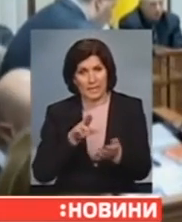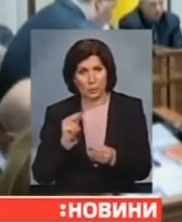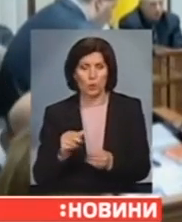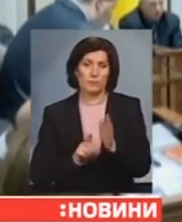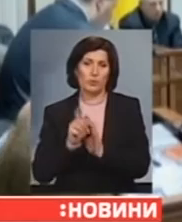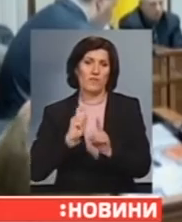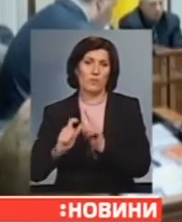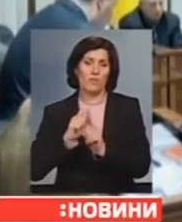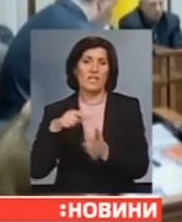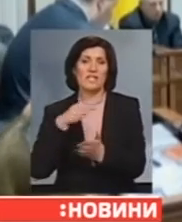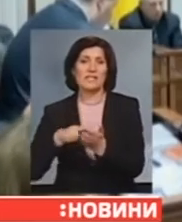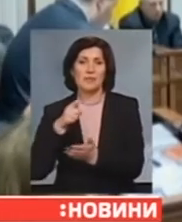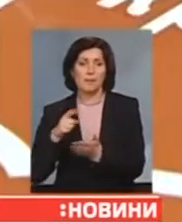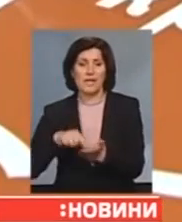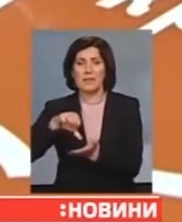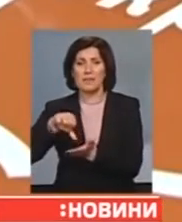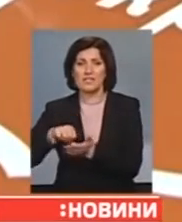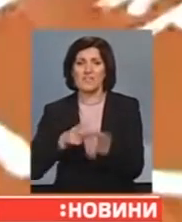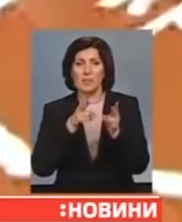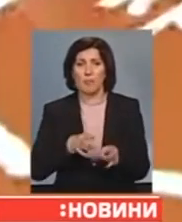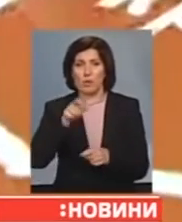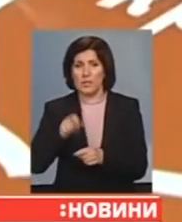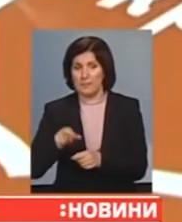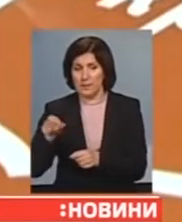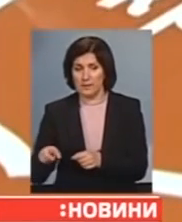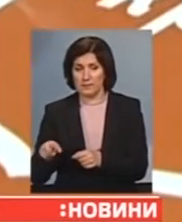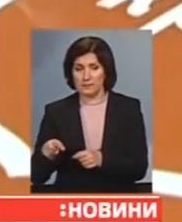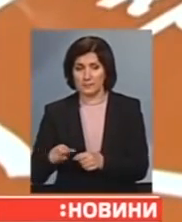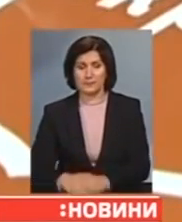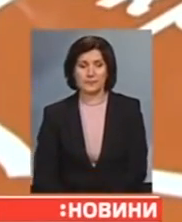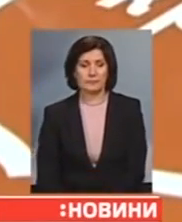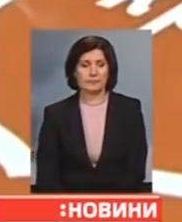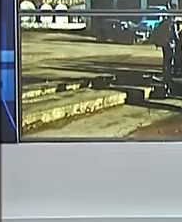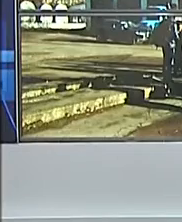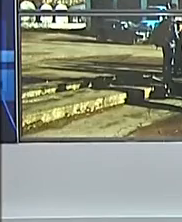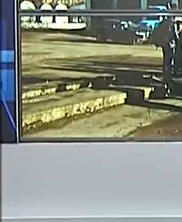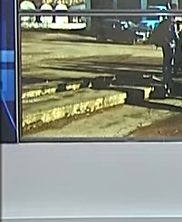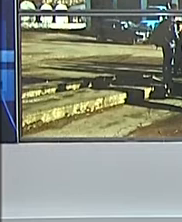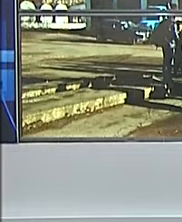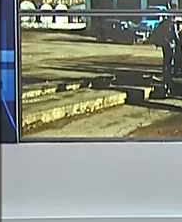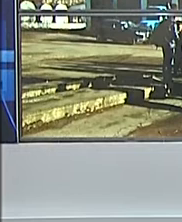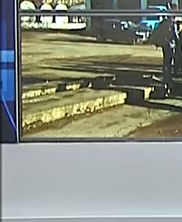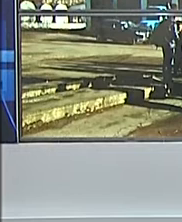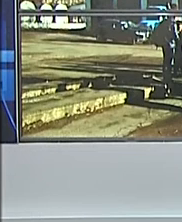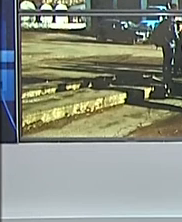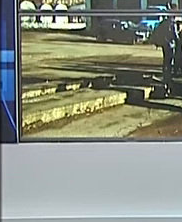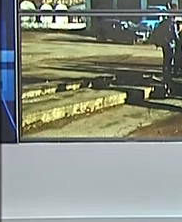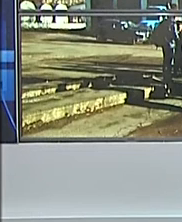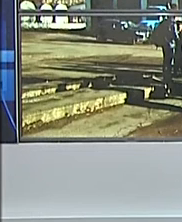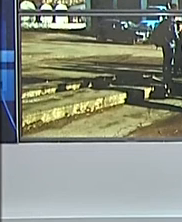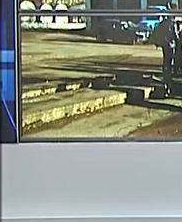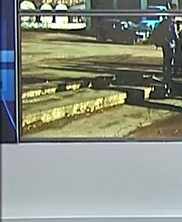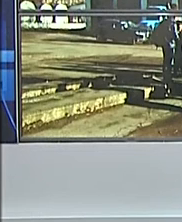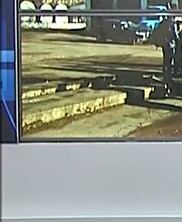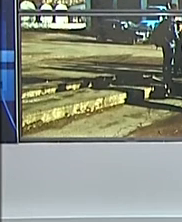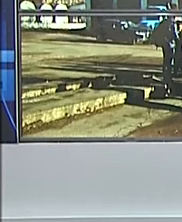почав відповідати на запитання представників потерпілих. Олена Бунт, новини на Першому. Ну а тепер до місцевих подій.